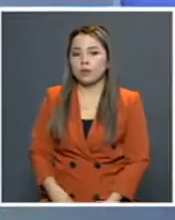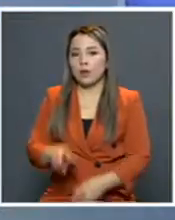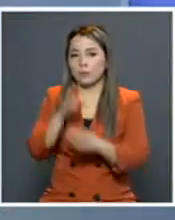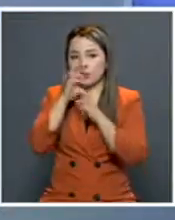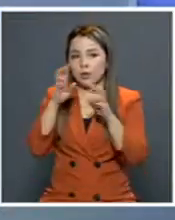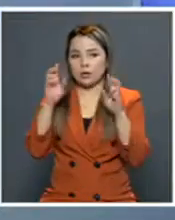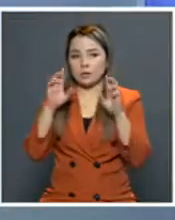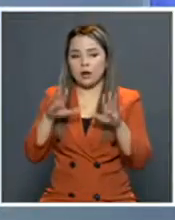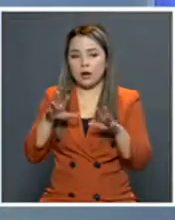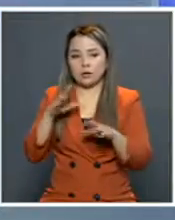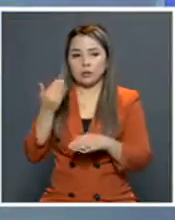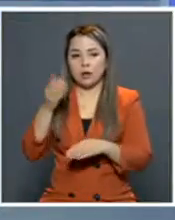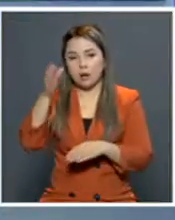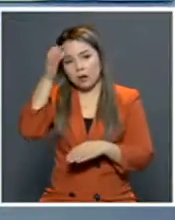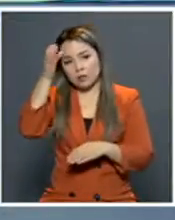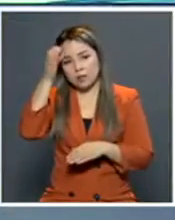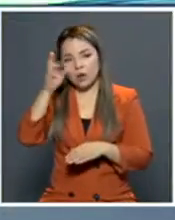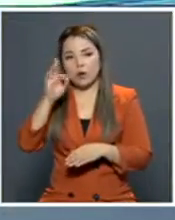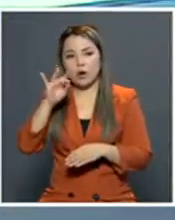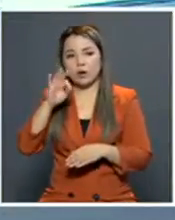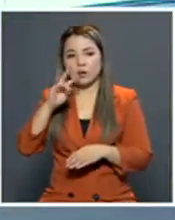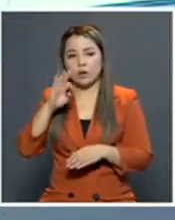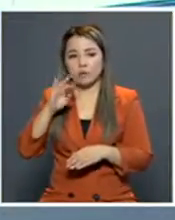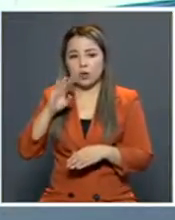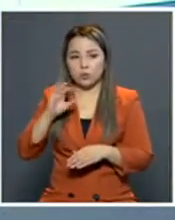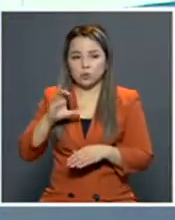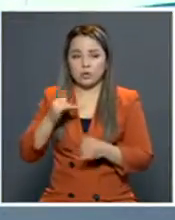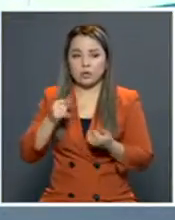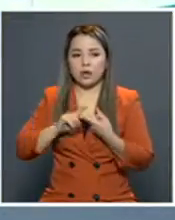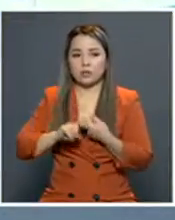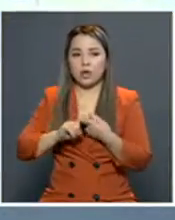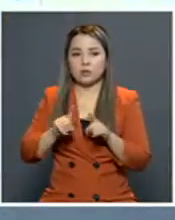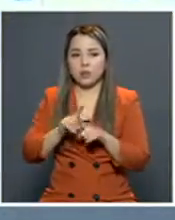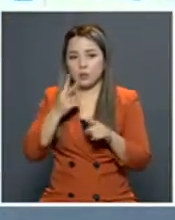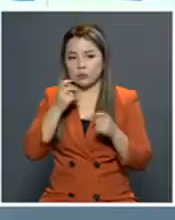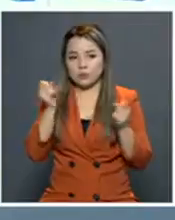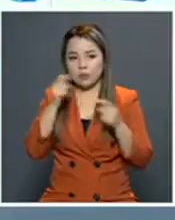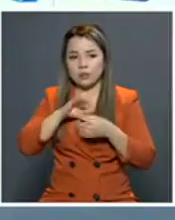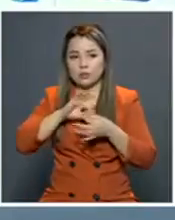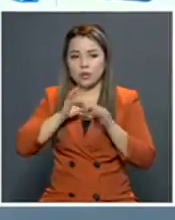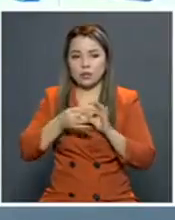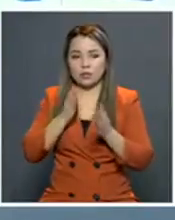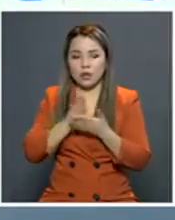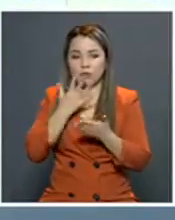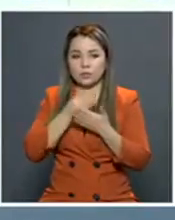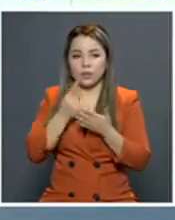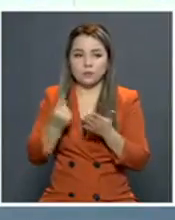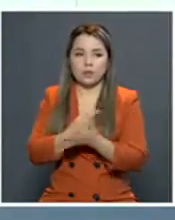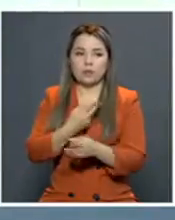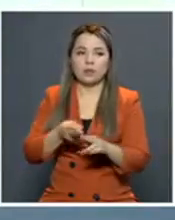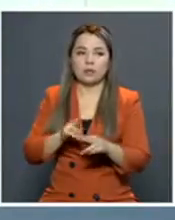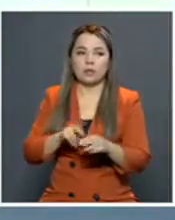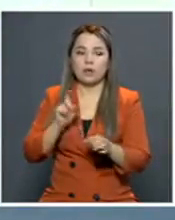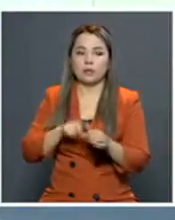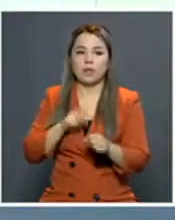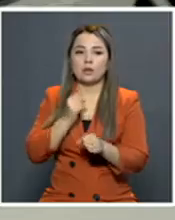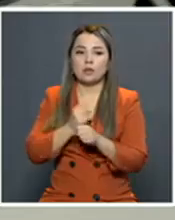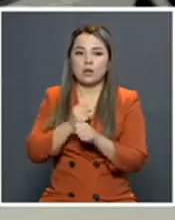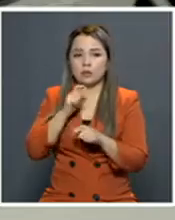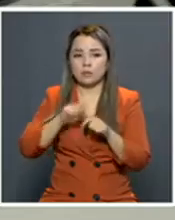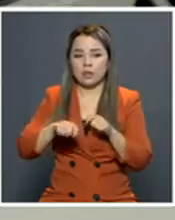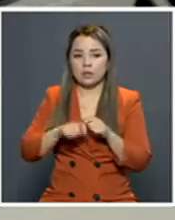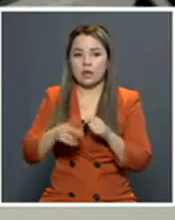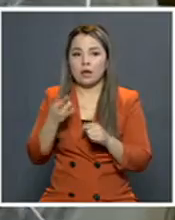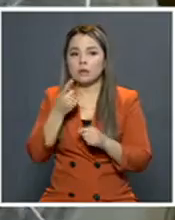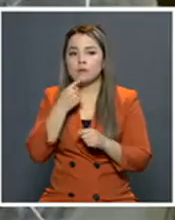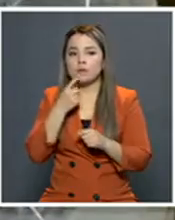Бразилия ғалымдары болса, коронавирустың гендік құрылымын анықтады. Елде қауіпті вирус алғаш рет тіркелген соң мамандар зерттеу жүргізіп, оның